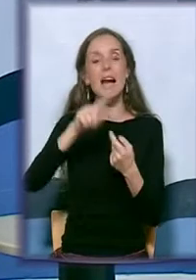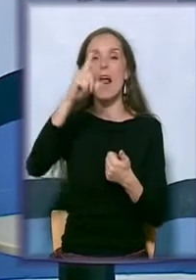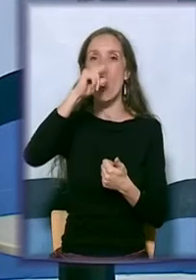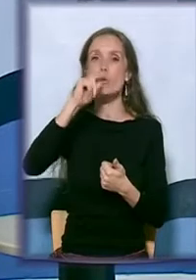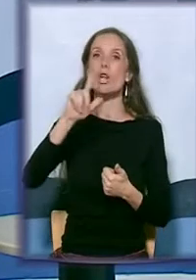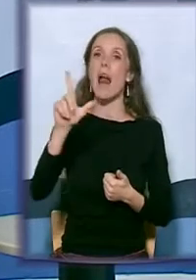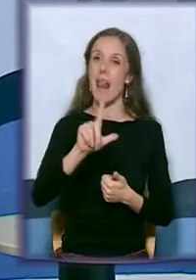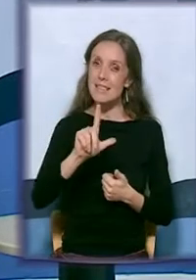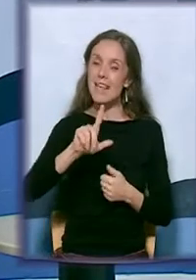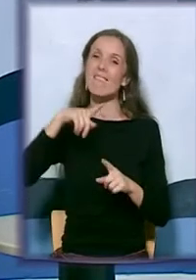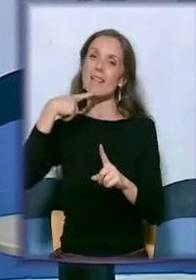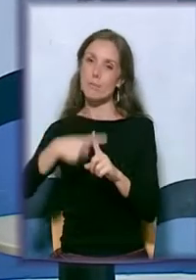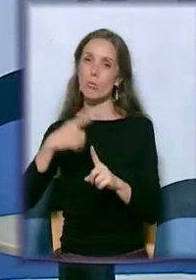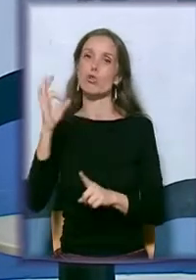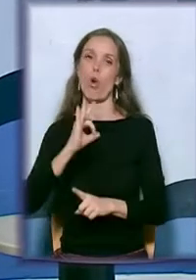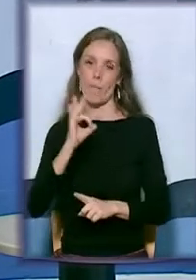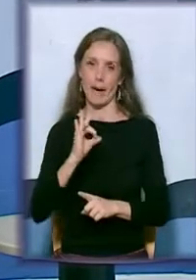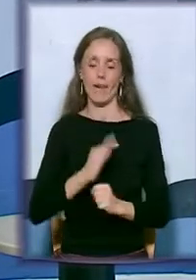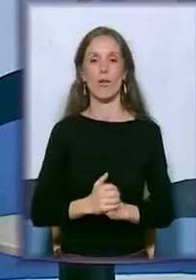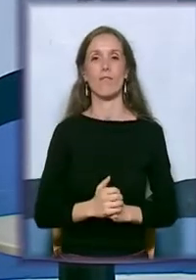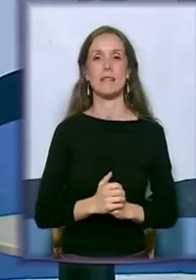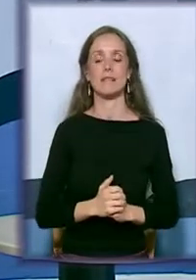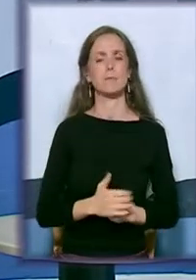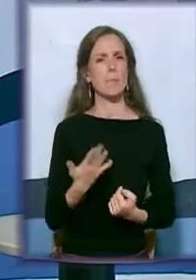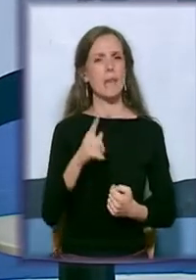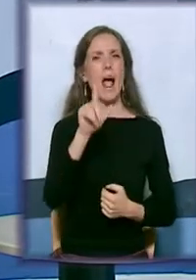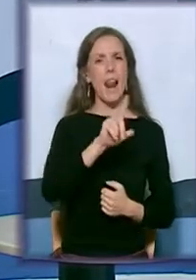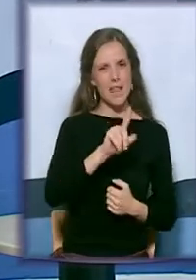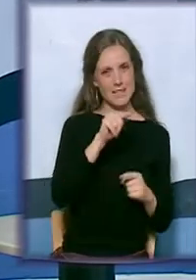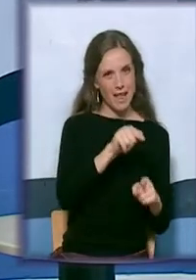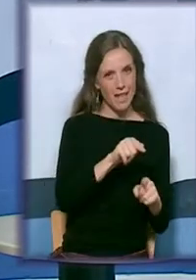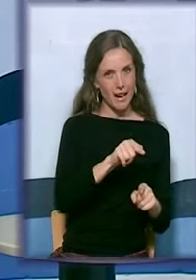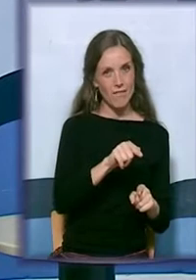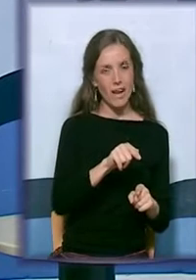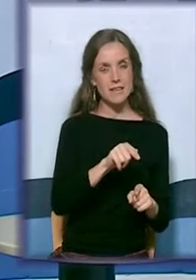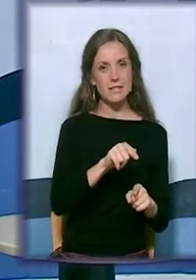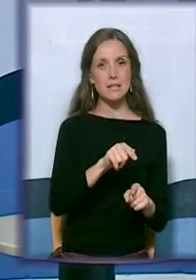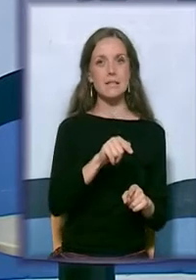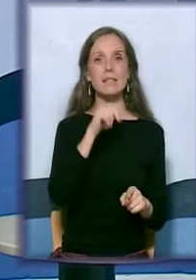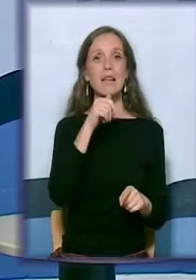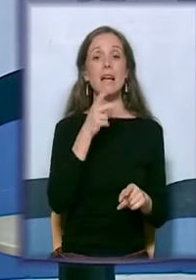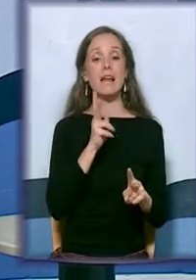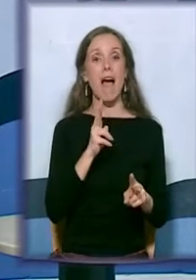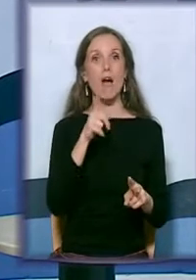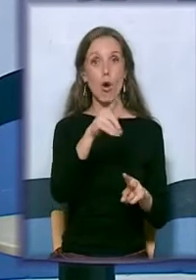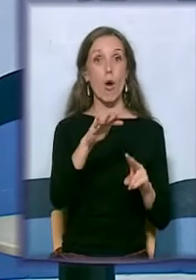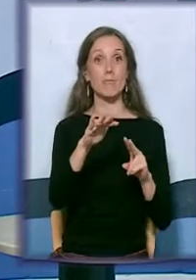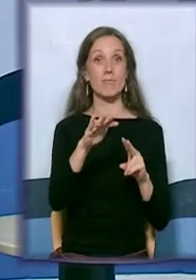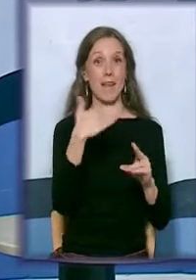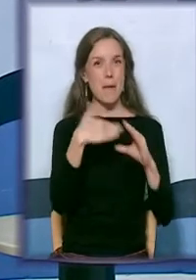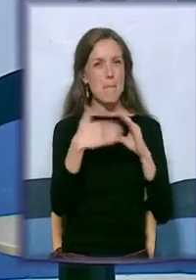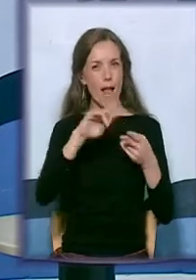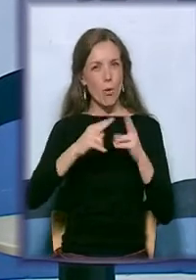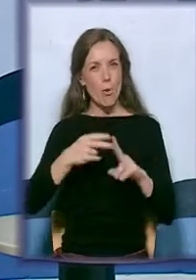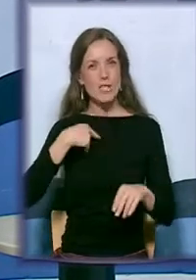Lazarevac, a i Obrenovac. Kada govorimo o Lazarevcu i o načinu na koji, evo, upravo putem e-maila upoznajte nas